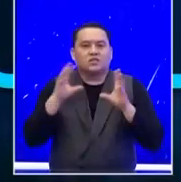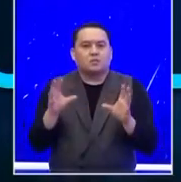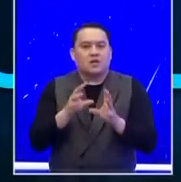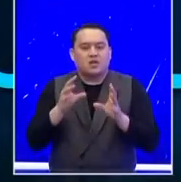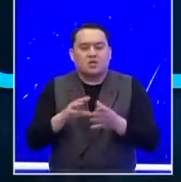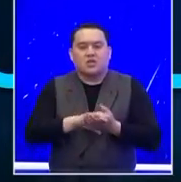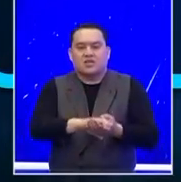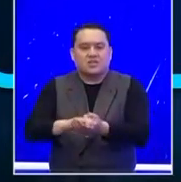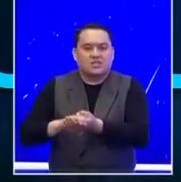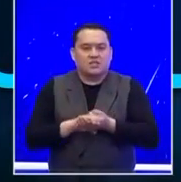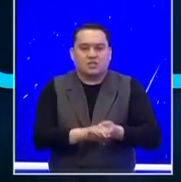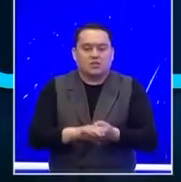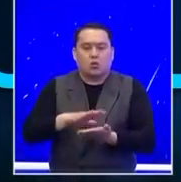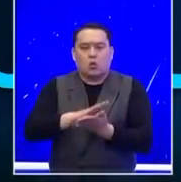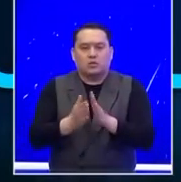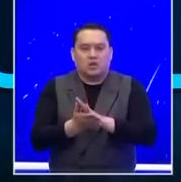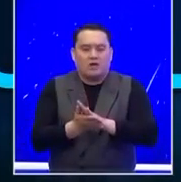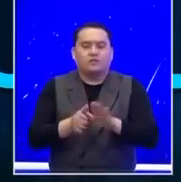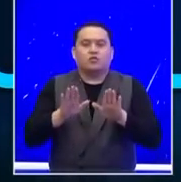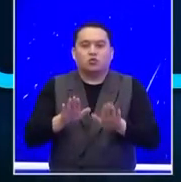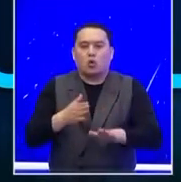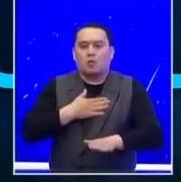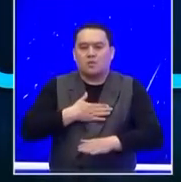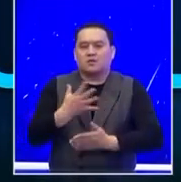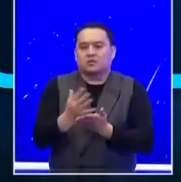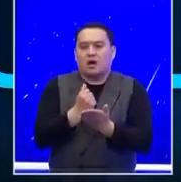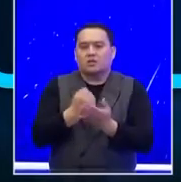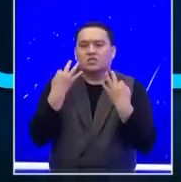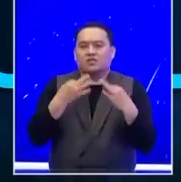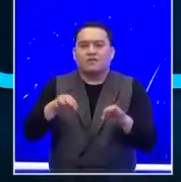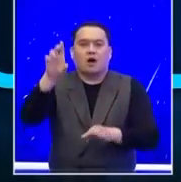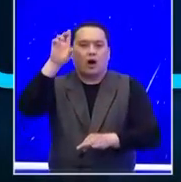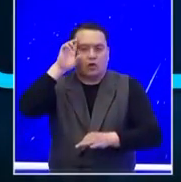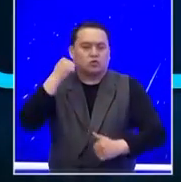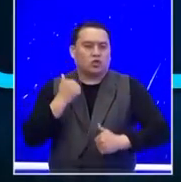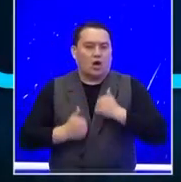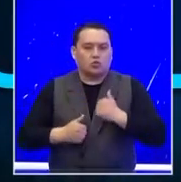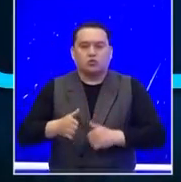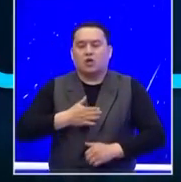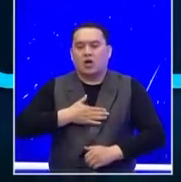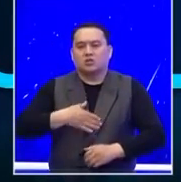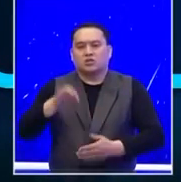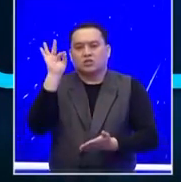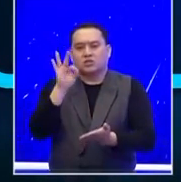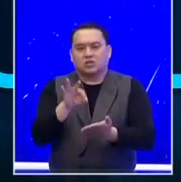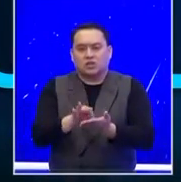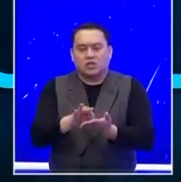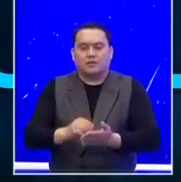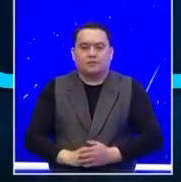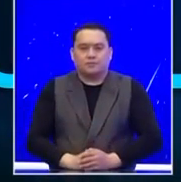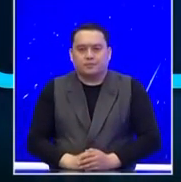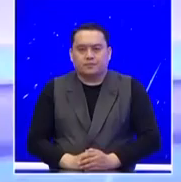наше единство и согласие. Только тогда мы сможем сохранить независимость и быть достойными нашей великой цели «Мәңгелек